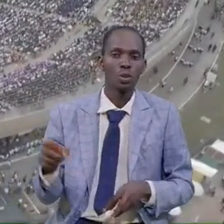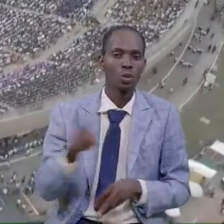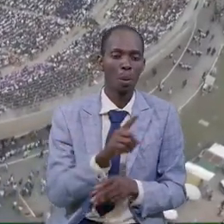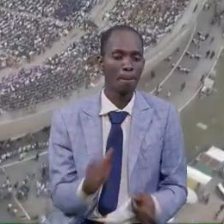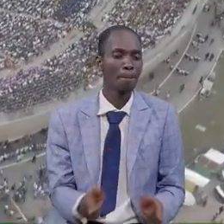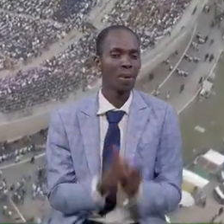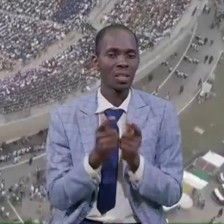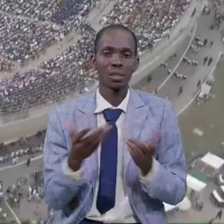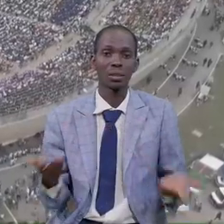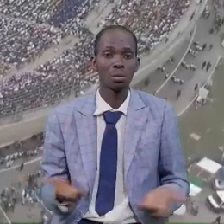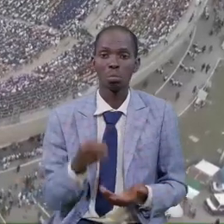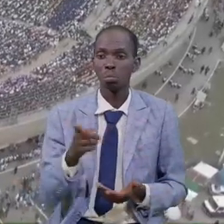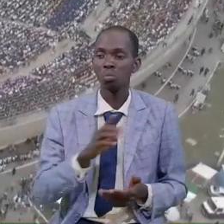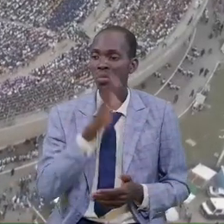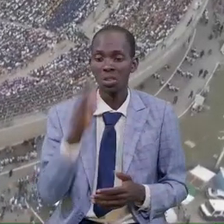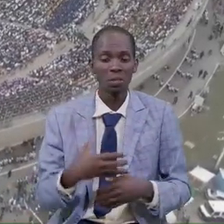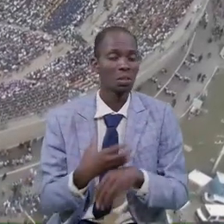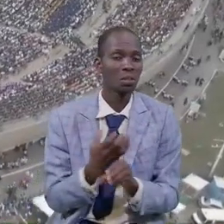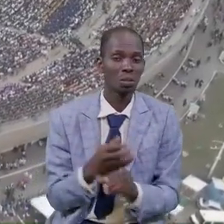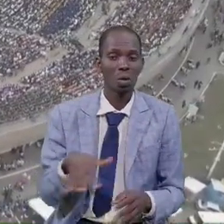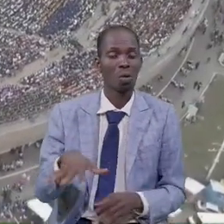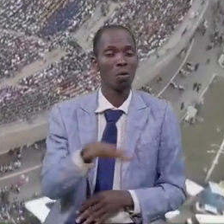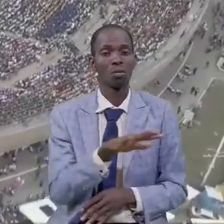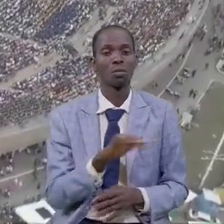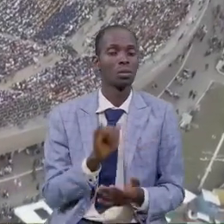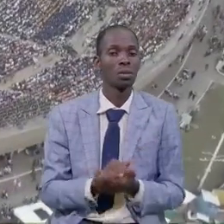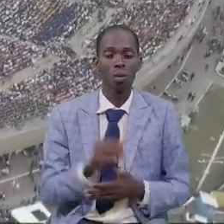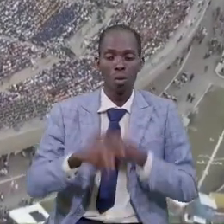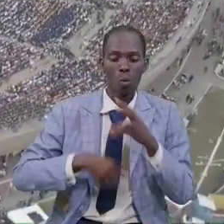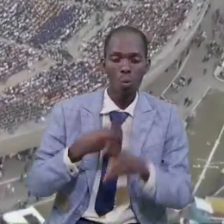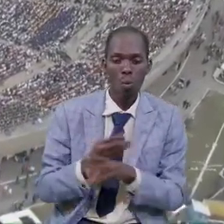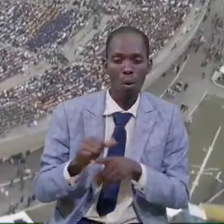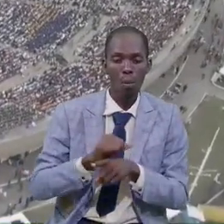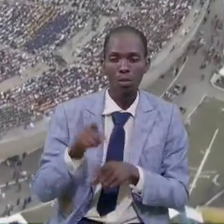rencontres, que tu ne les as pas créés, la mondanité.